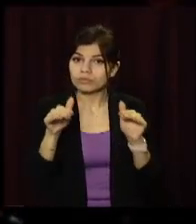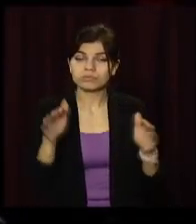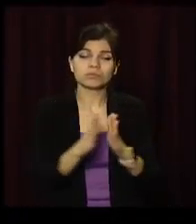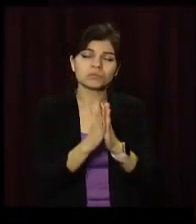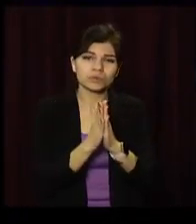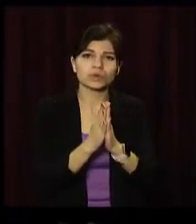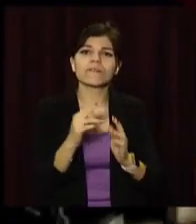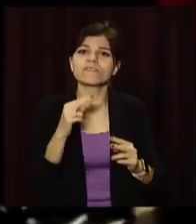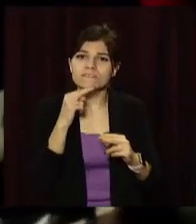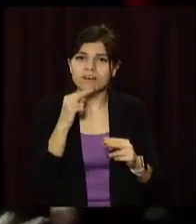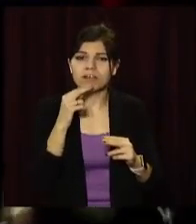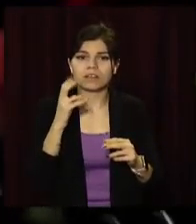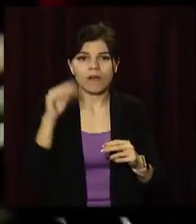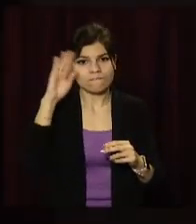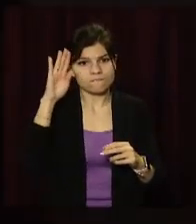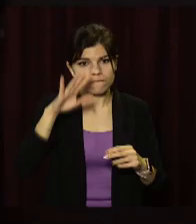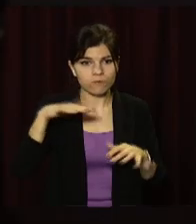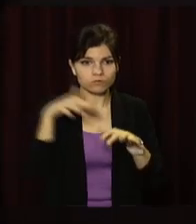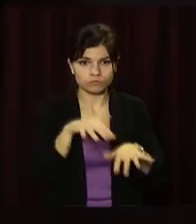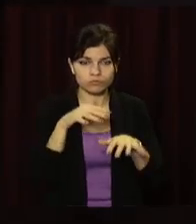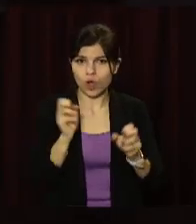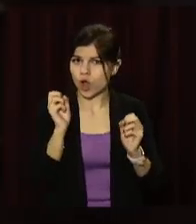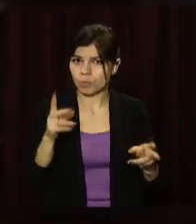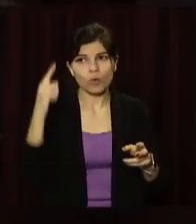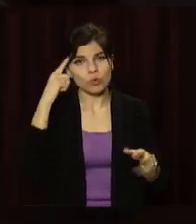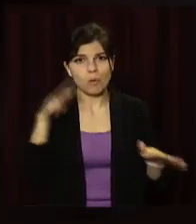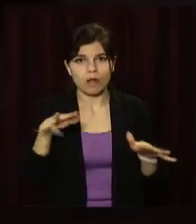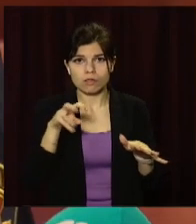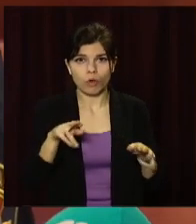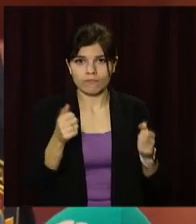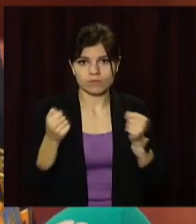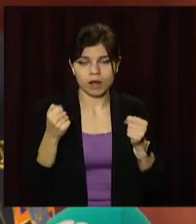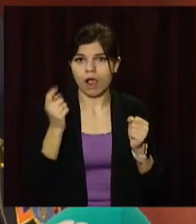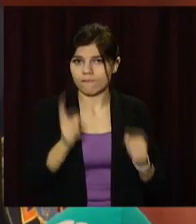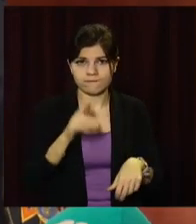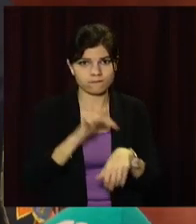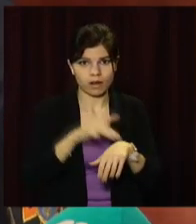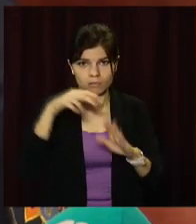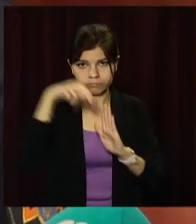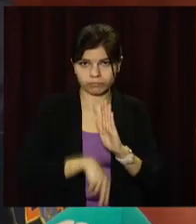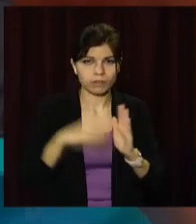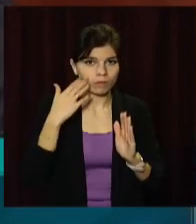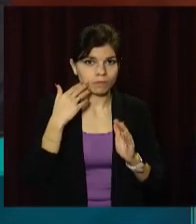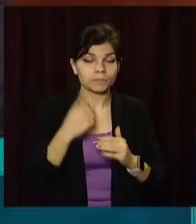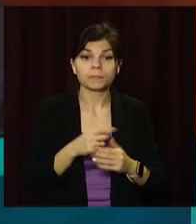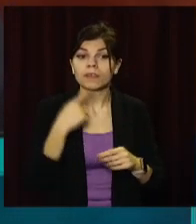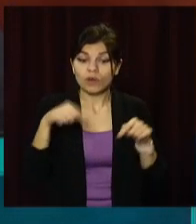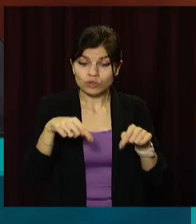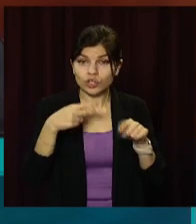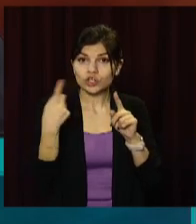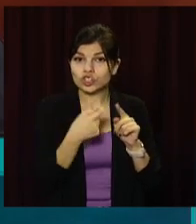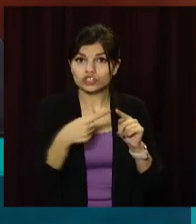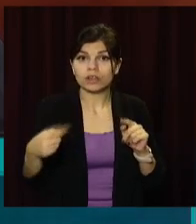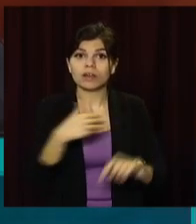рятувальники вкотре закликають людей бути обережними на водоймах. У нас цей тиждень обіцяють нам